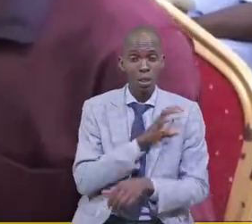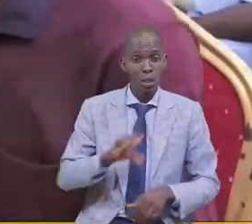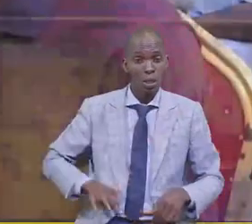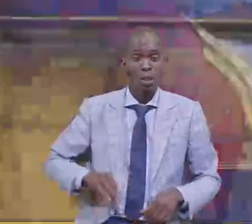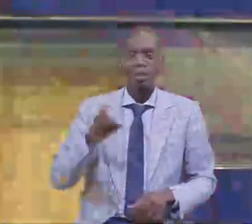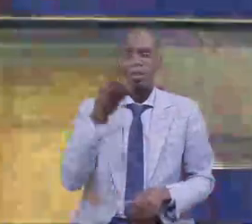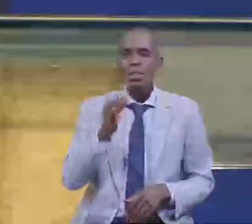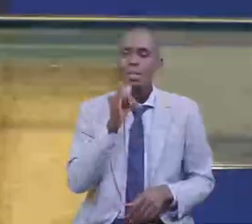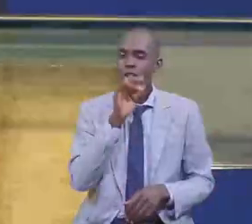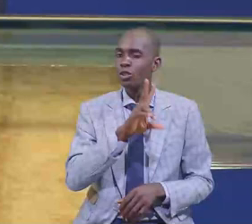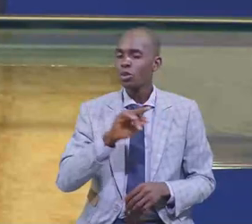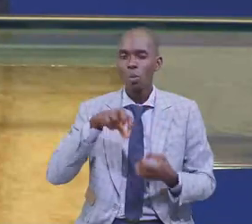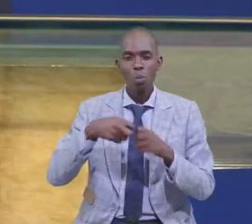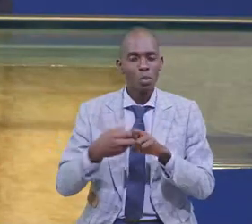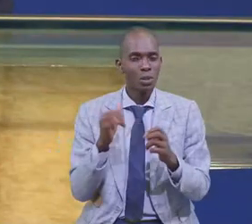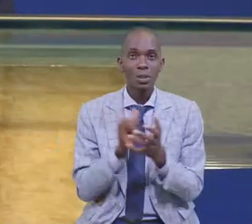votre vie